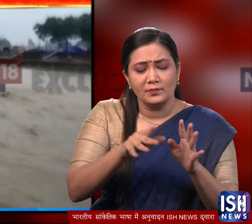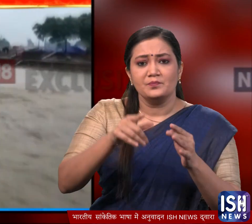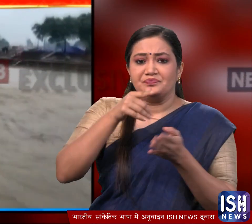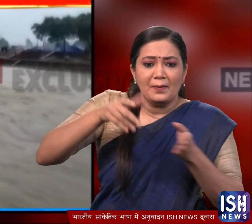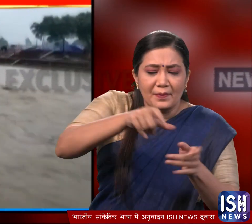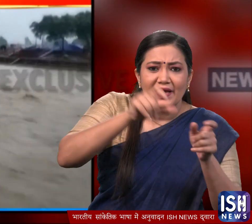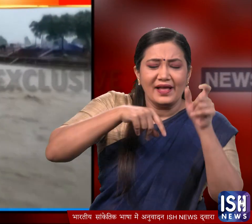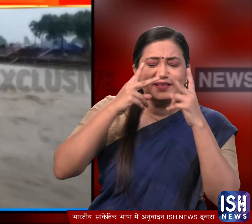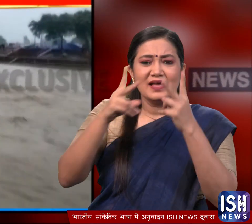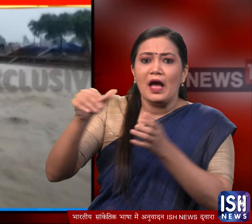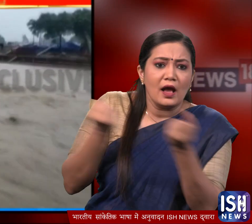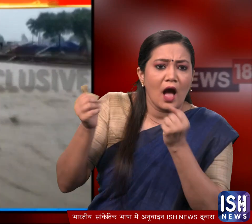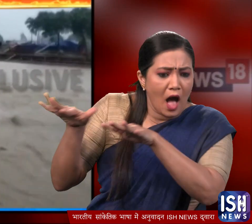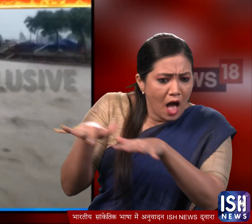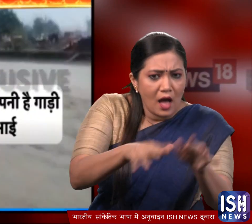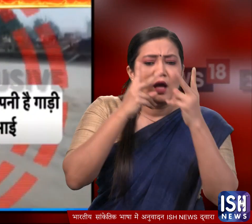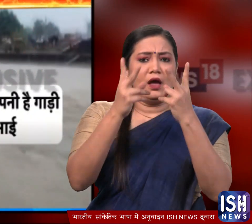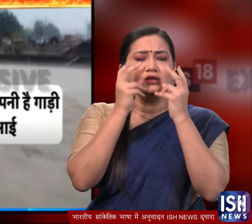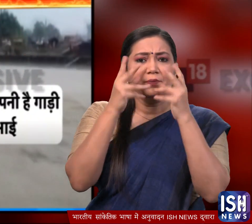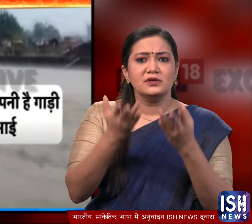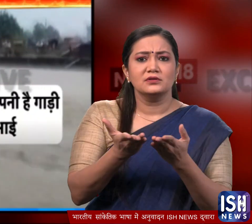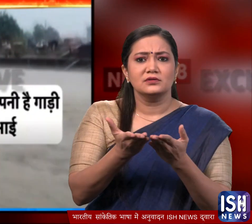लोग पानी में बहती कार को देखकर हैरान रह गए।